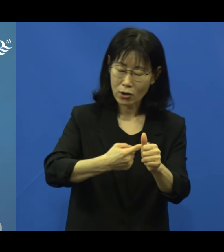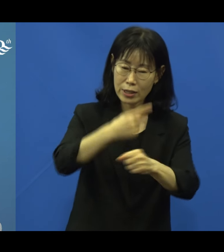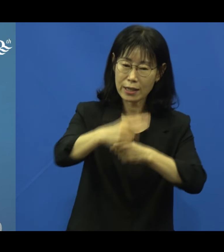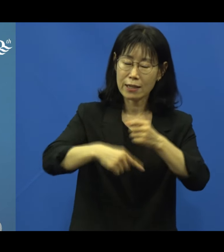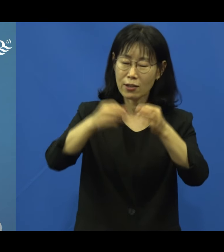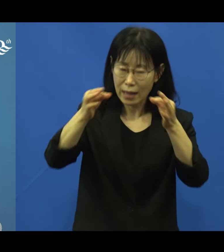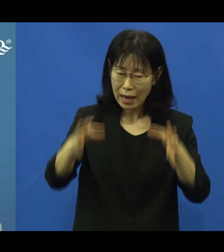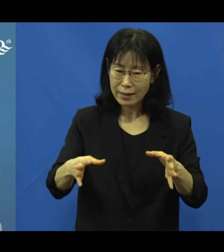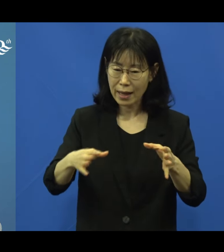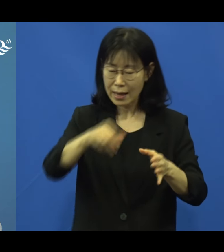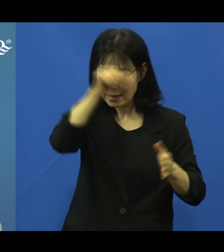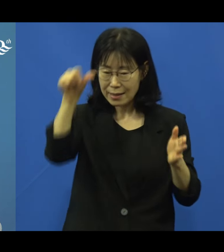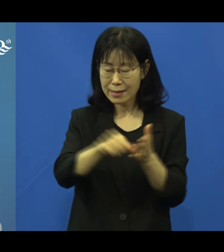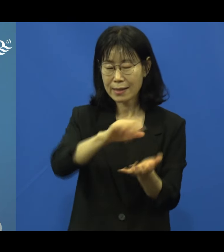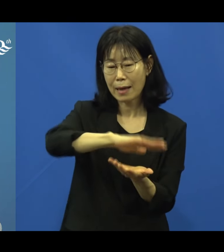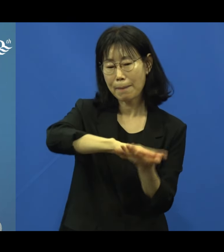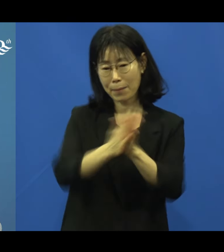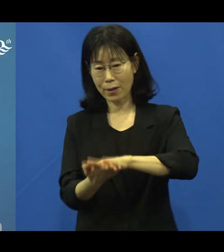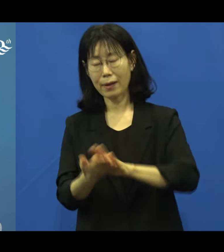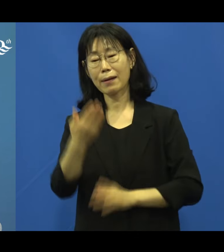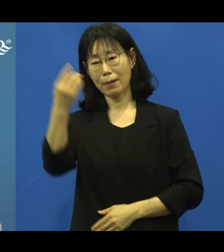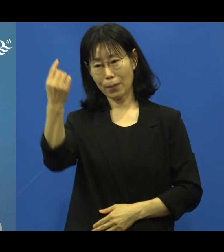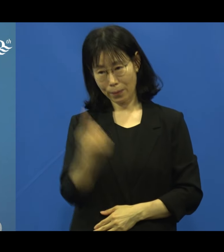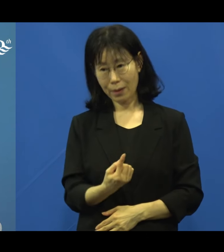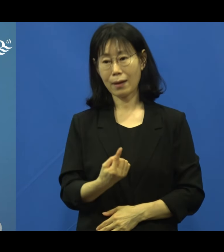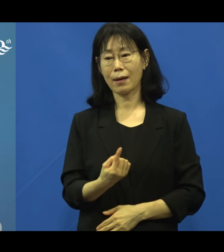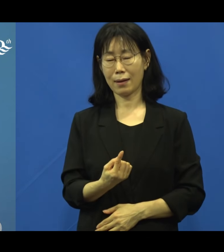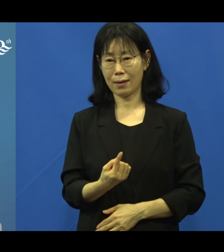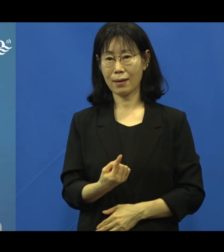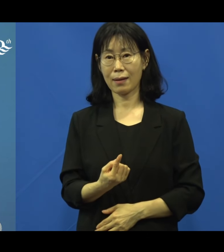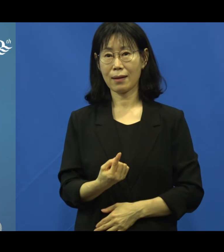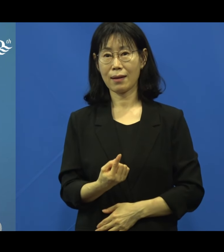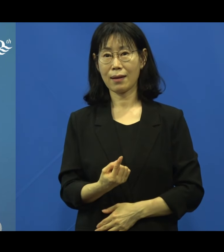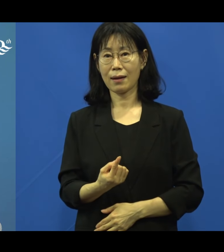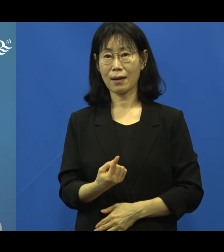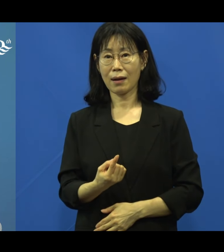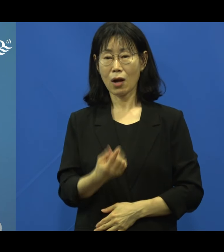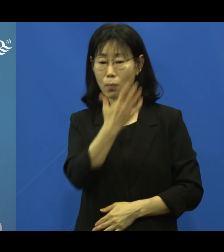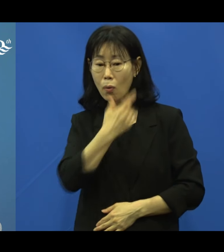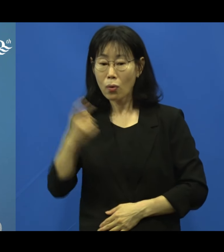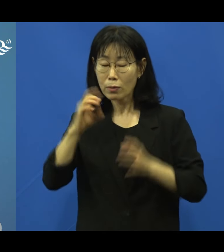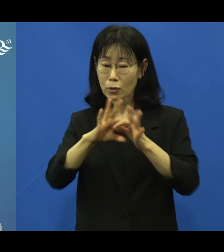제가 보았어. 복음이 제대로 들어가면 사람을 변화시켜요.